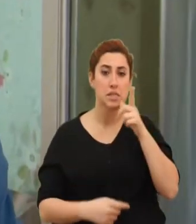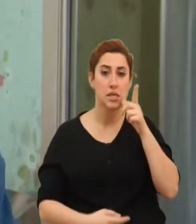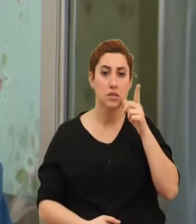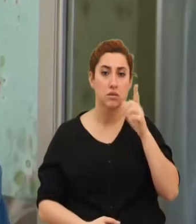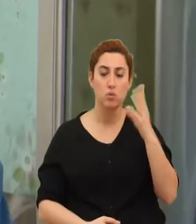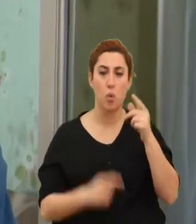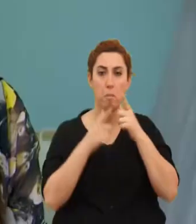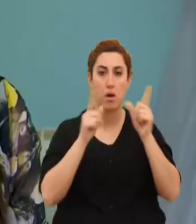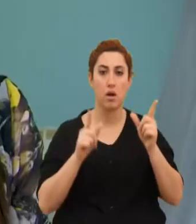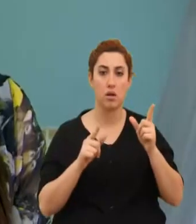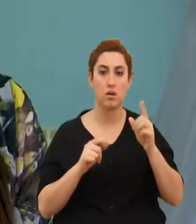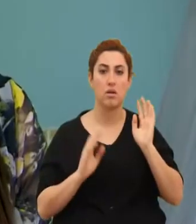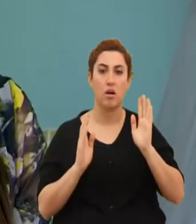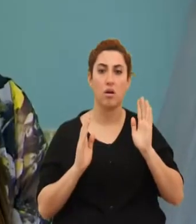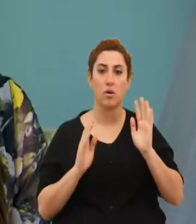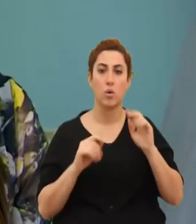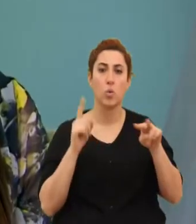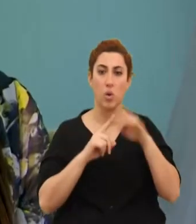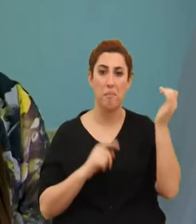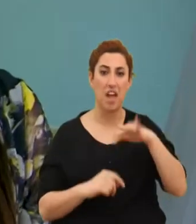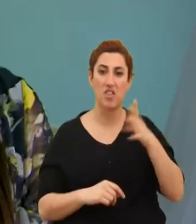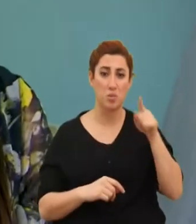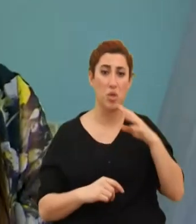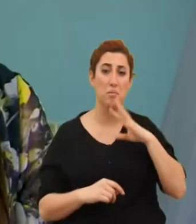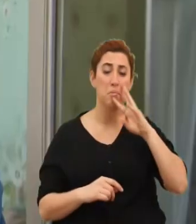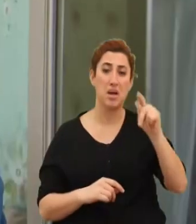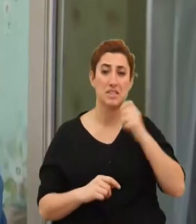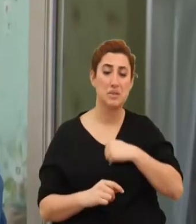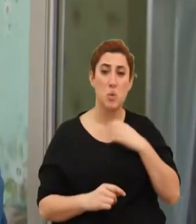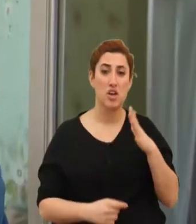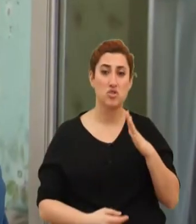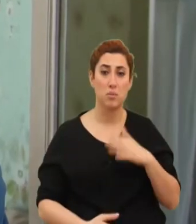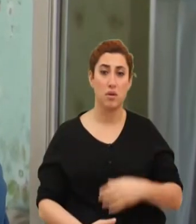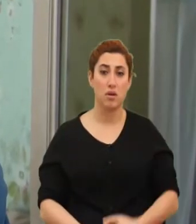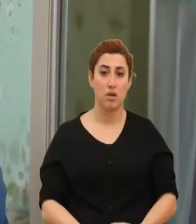de bayağı bağırır. Ay Nurhan mı geldi acaba, ona mı kızıyor yine ya?